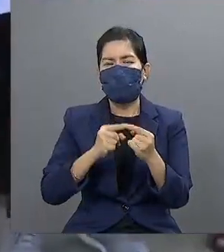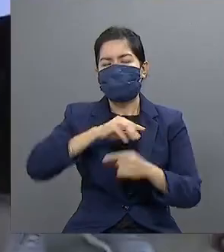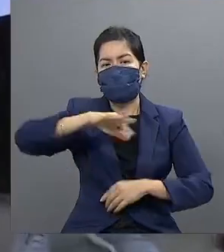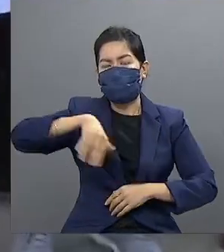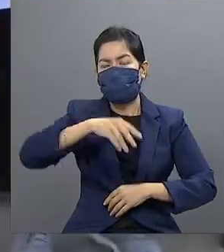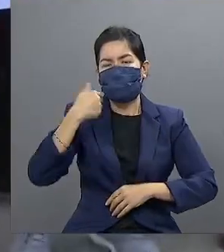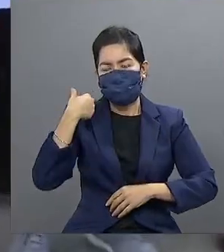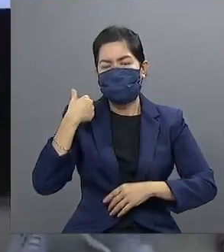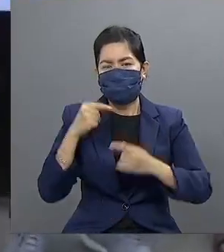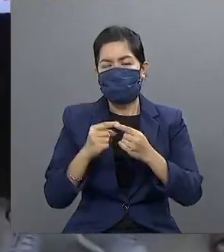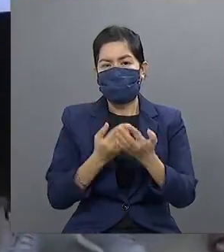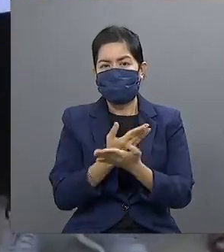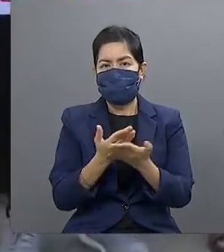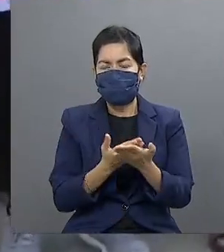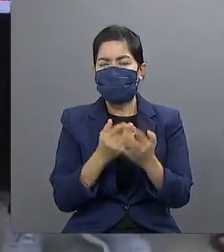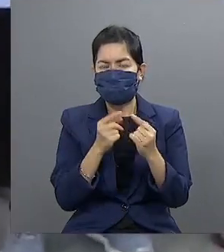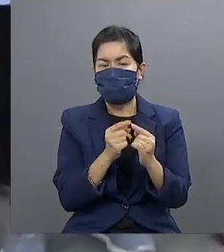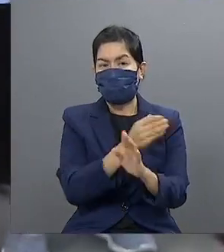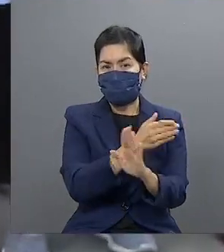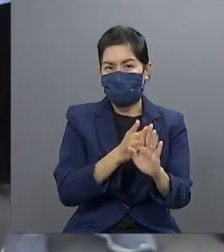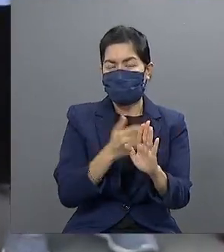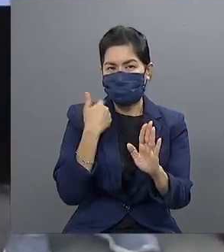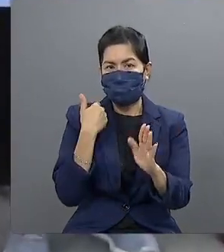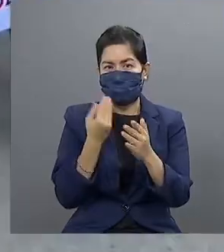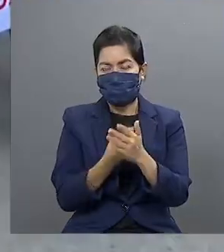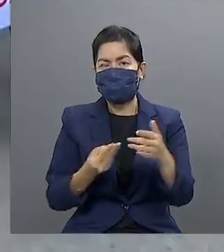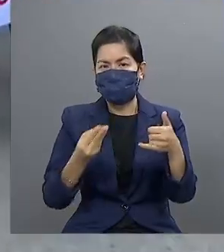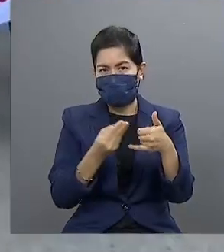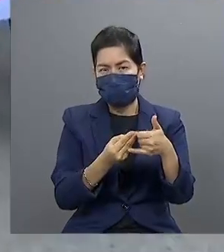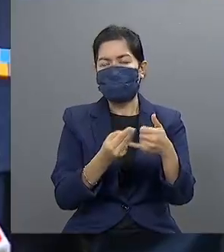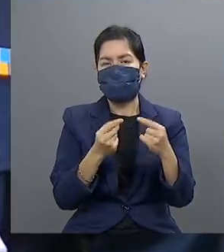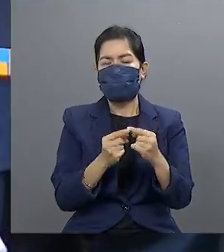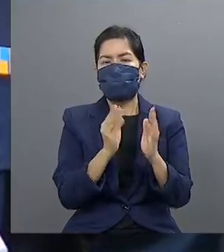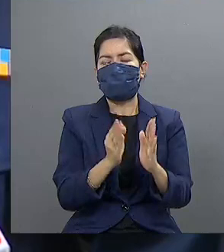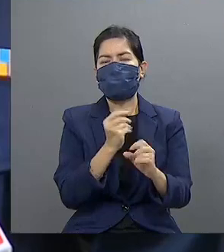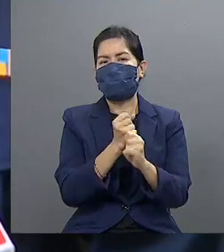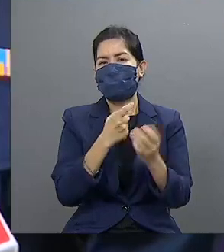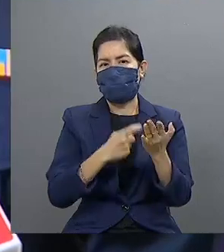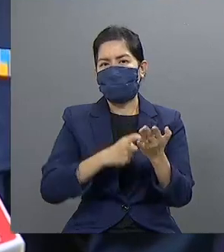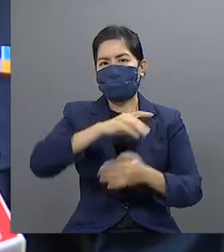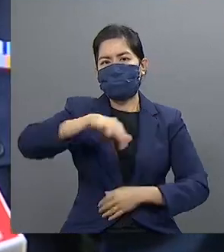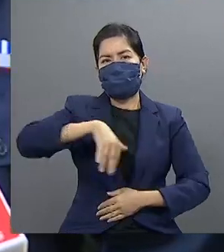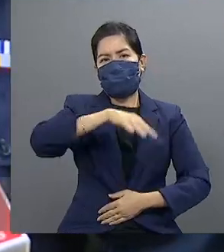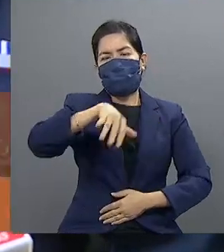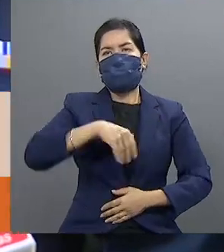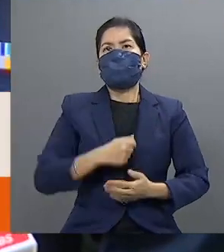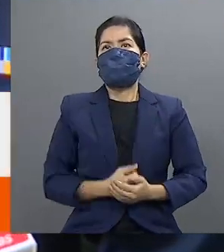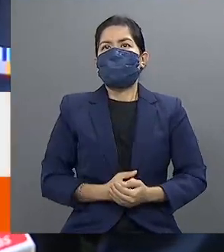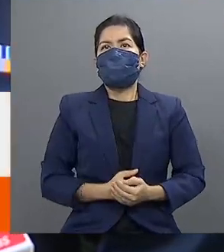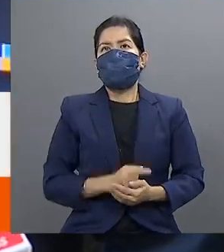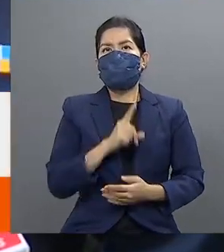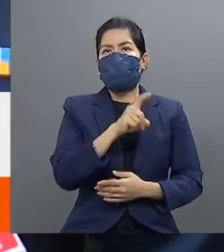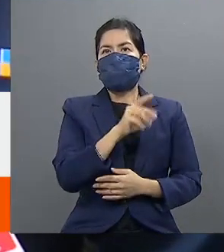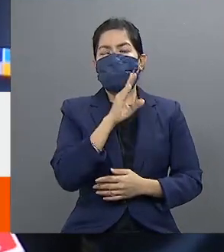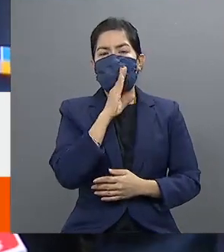ที่อยู่ที่ประมาณ7เดือนเพื่อจ่ายเงินให้กับผู้เอาประกันภัยค่ะ ถามว่าถ้าไม่เพิกถอนใบอนุญาตเนี่ยนะครับโดยห